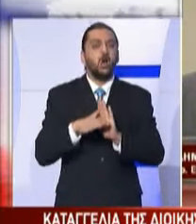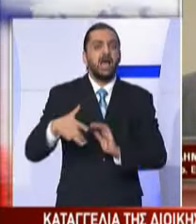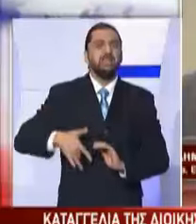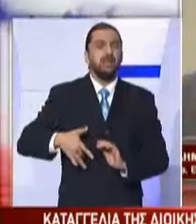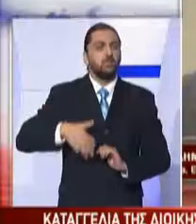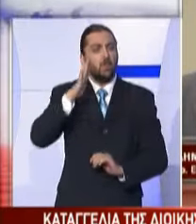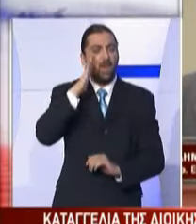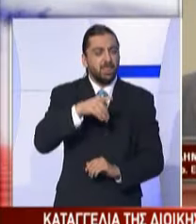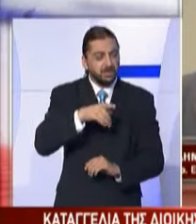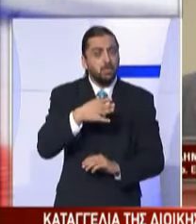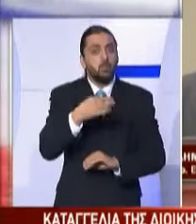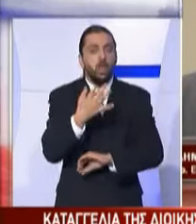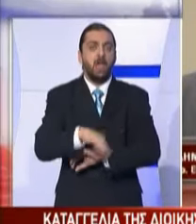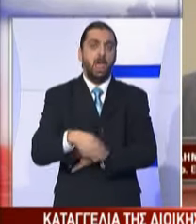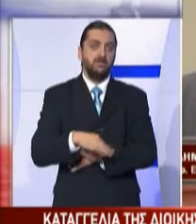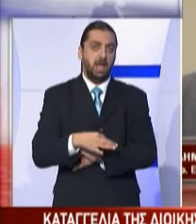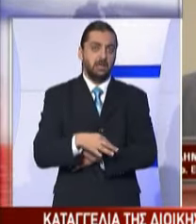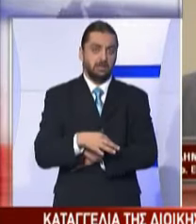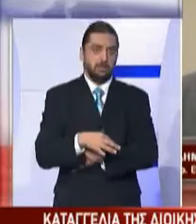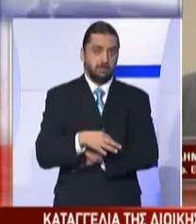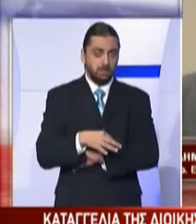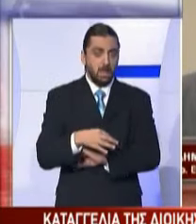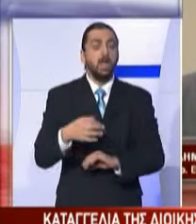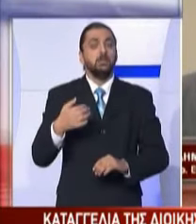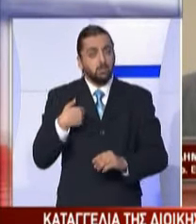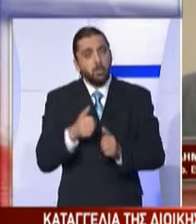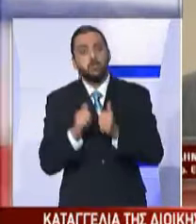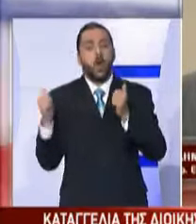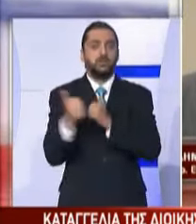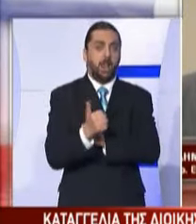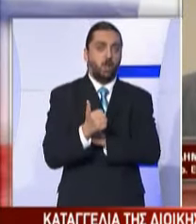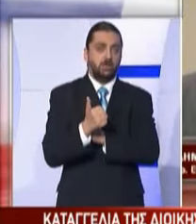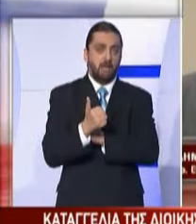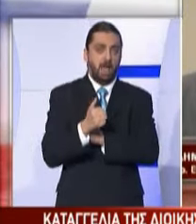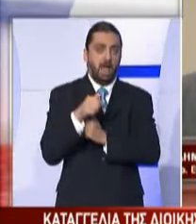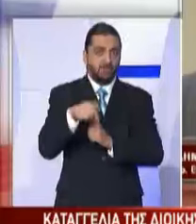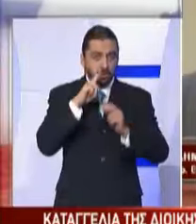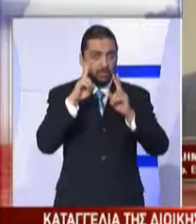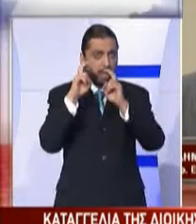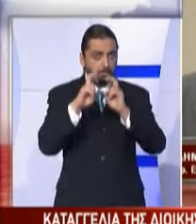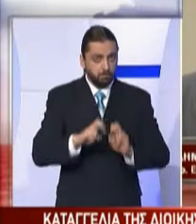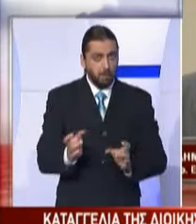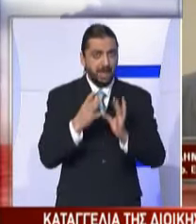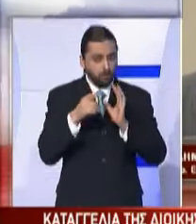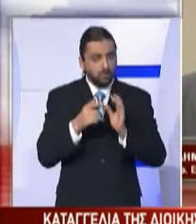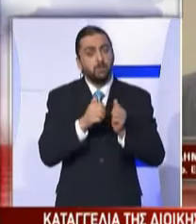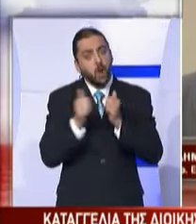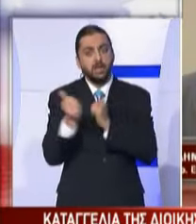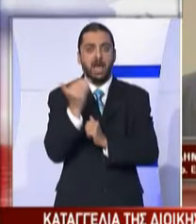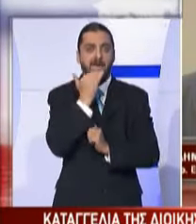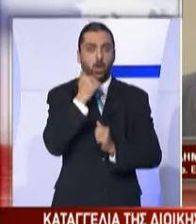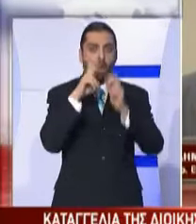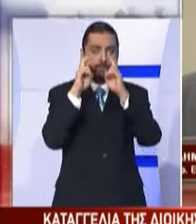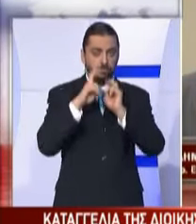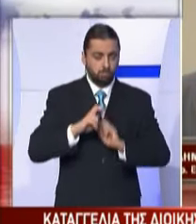που είναι ιδιαίτερα συμπαθής. Και επομένως θα δώσουμε μια προτεραιότητα σε αυτή την εξέταση και αυτής της περιπτώσεως για να έχουμε το